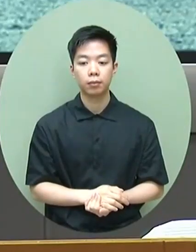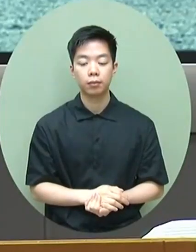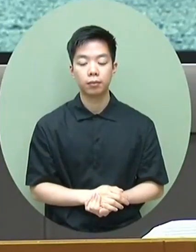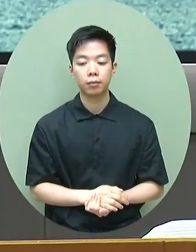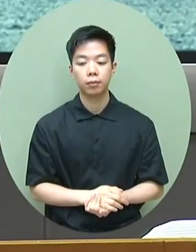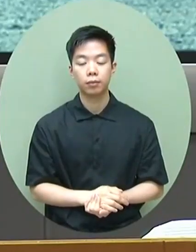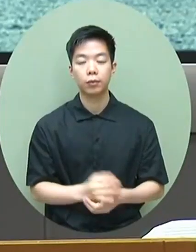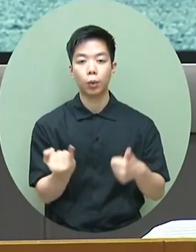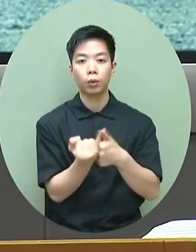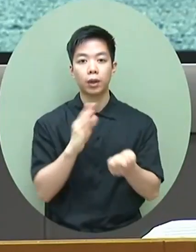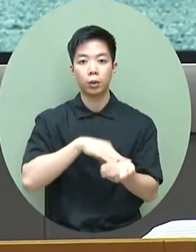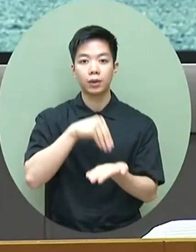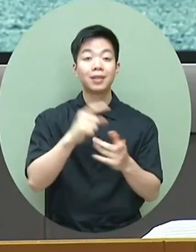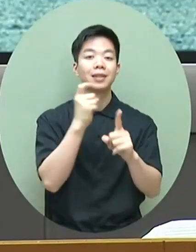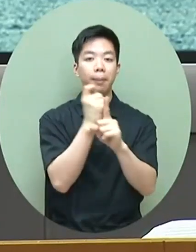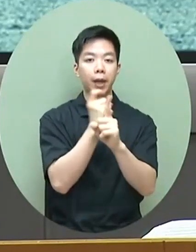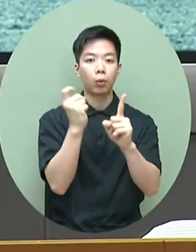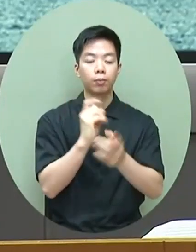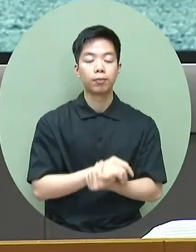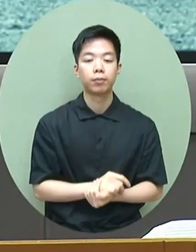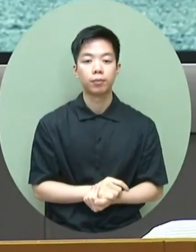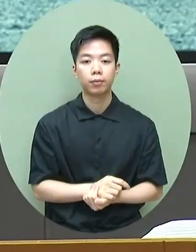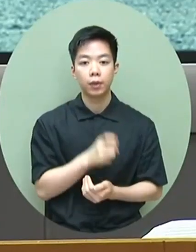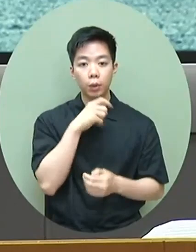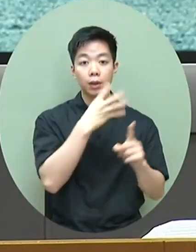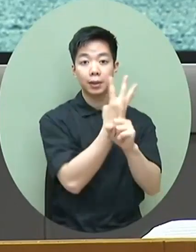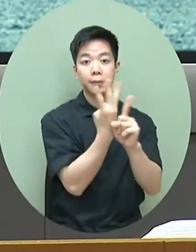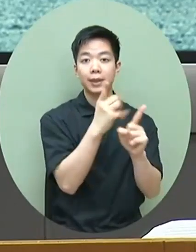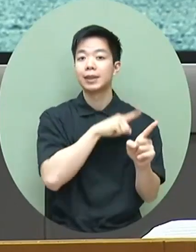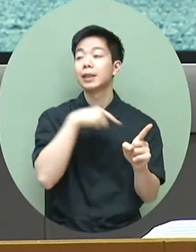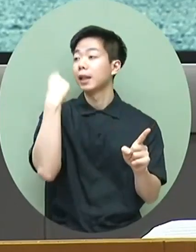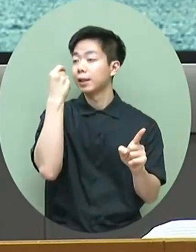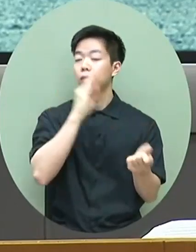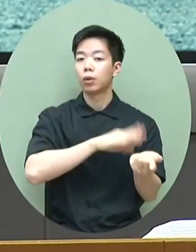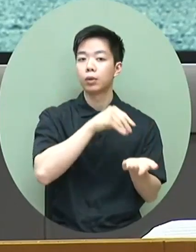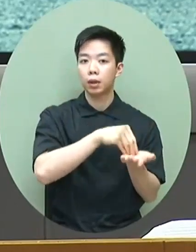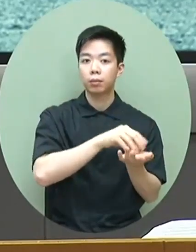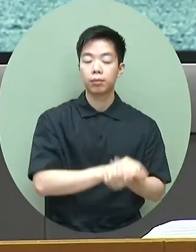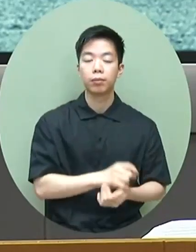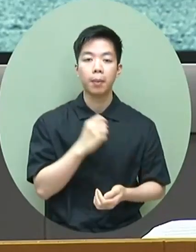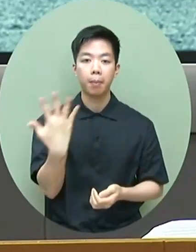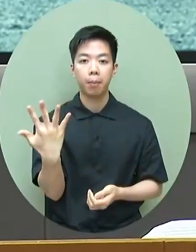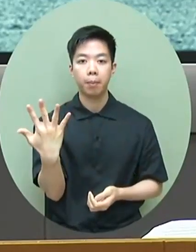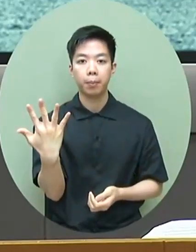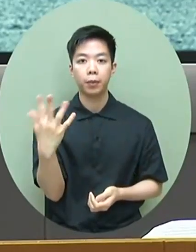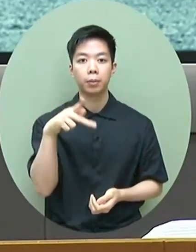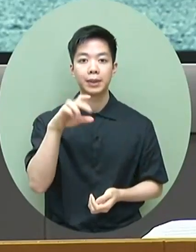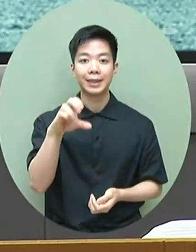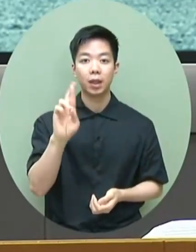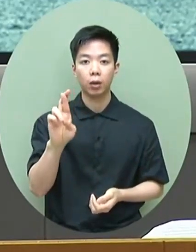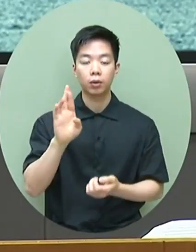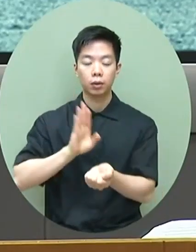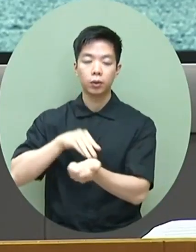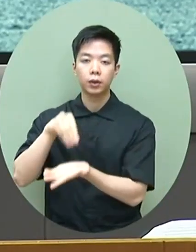咁包括咗14個咧係快速檢測陽性啦，同埋5個咧係核酸檢測陽性嘅。咁啊，總共